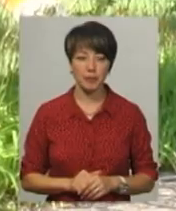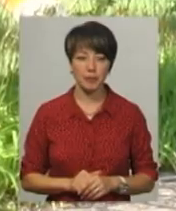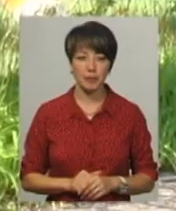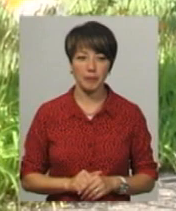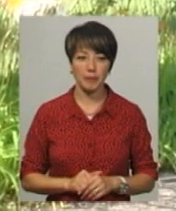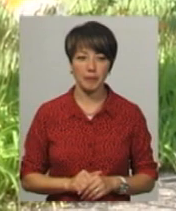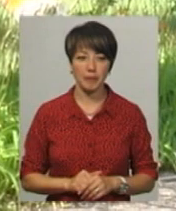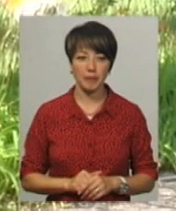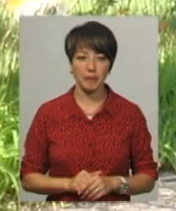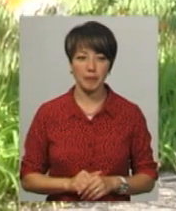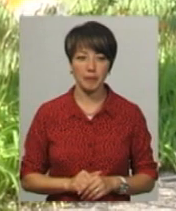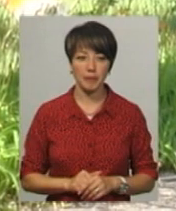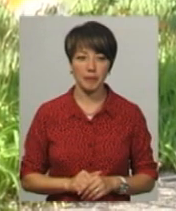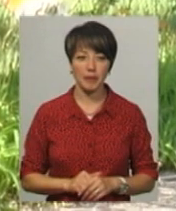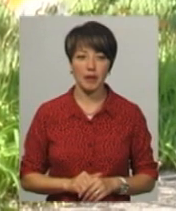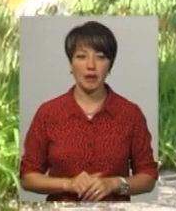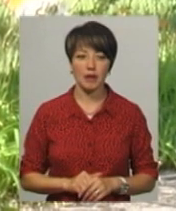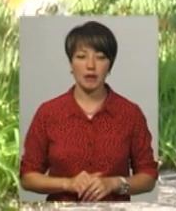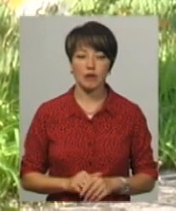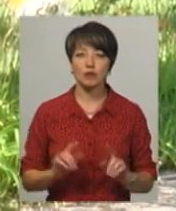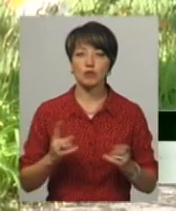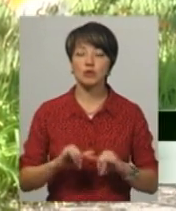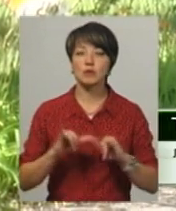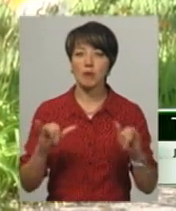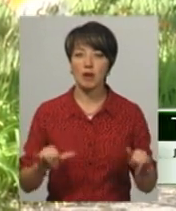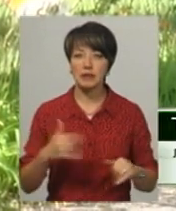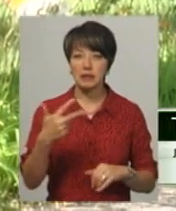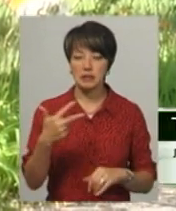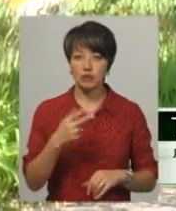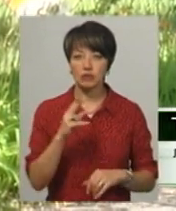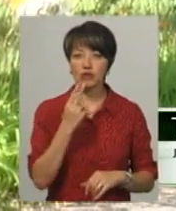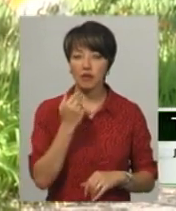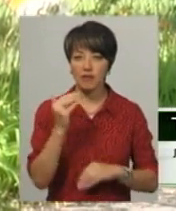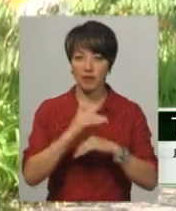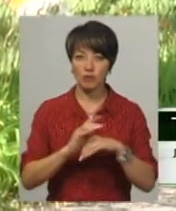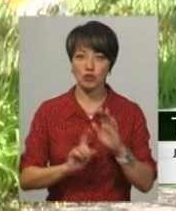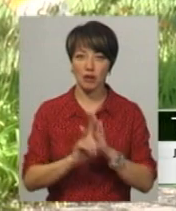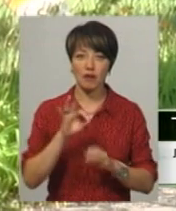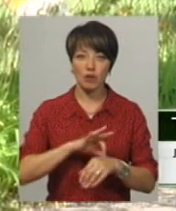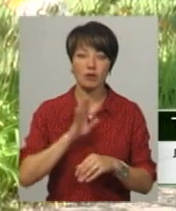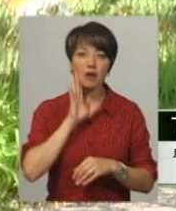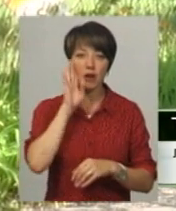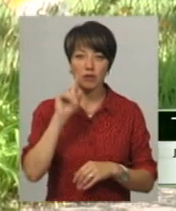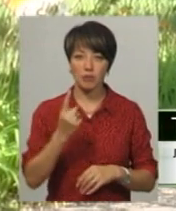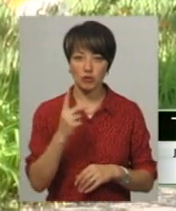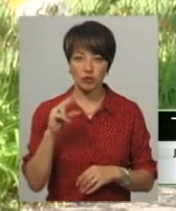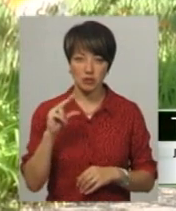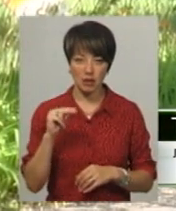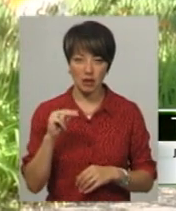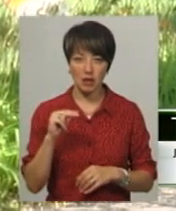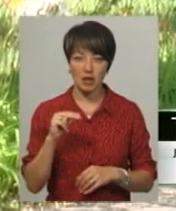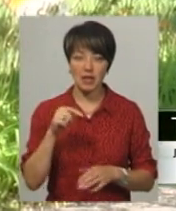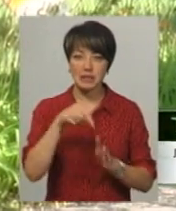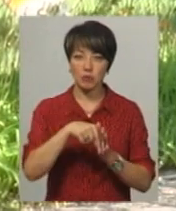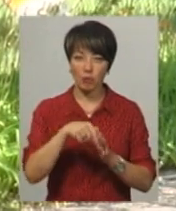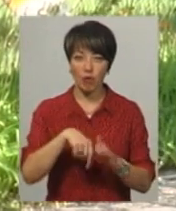як 30-го на вечір почали боліти. Чому спалах? Тому що 30 червня на вечір почали хворіти і на ранок 1 числа.